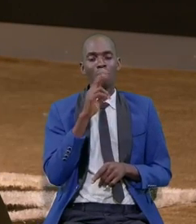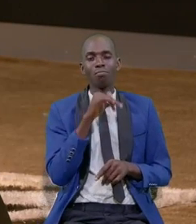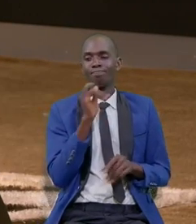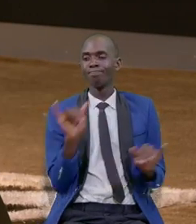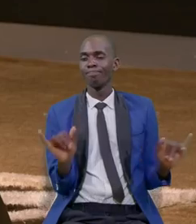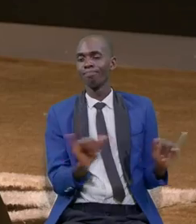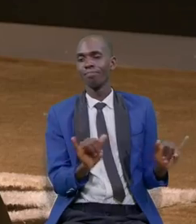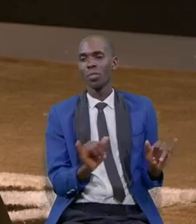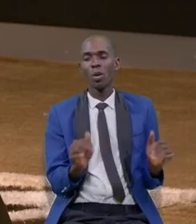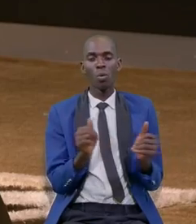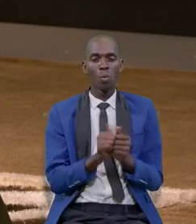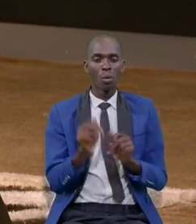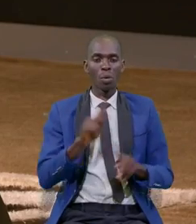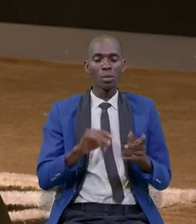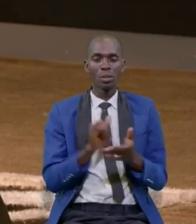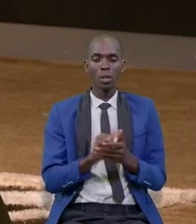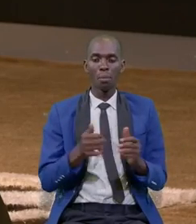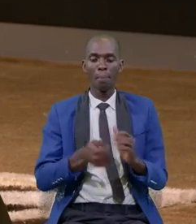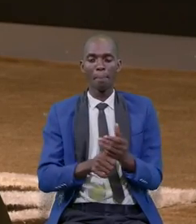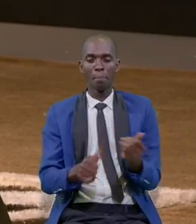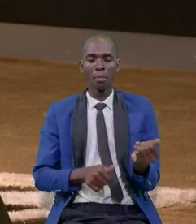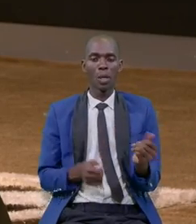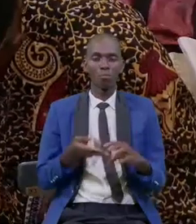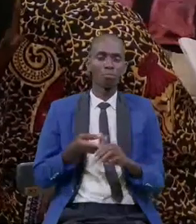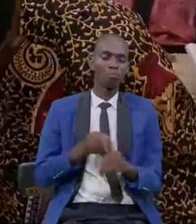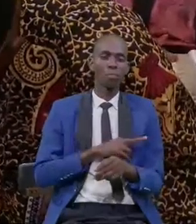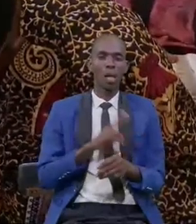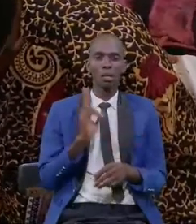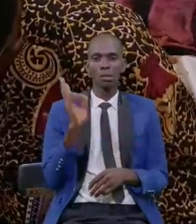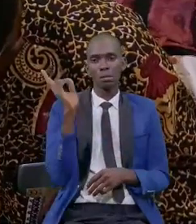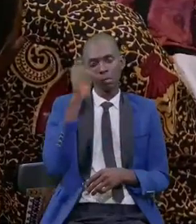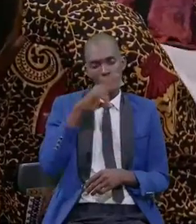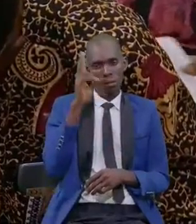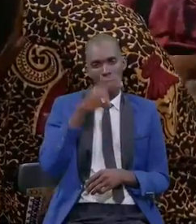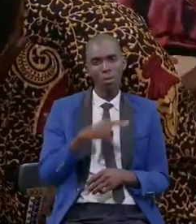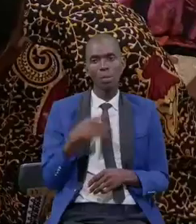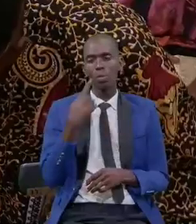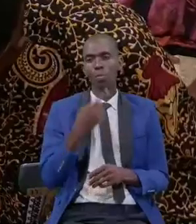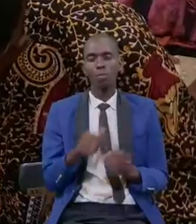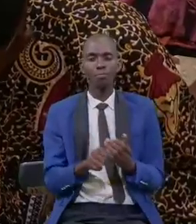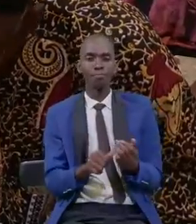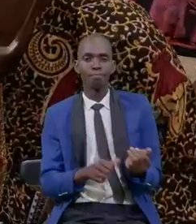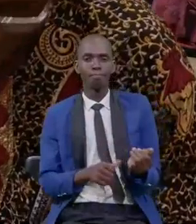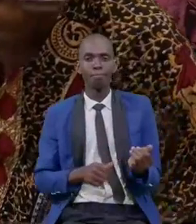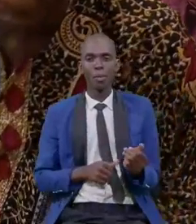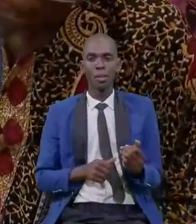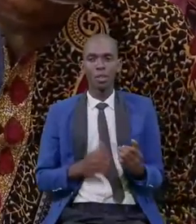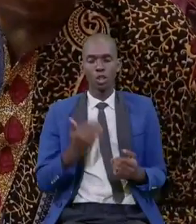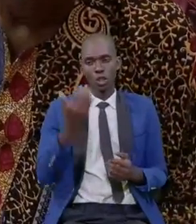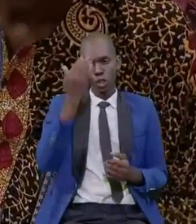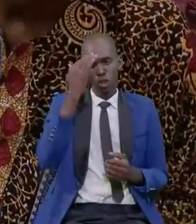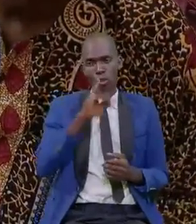Nous ne sommes pas de ceux qui se retirent pour ceux qui se retirent négligemment, qui se